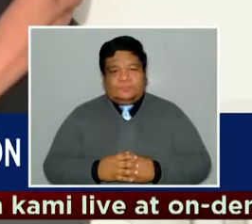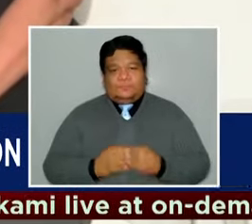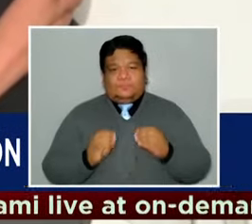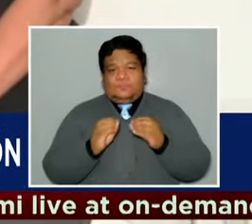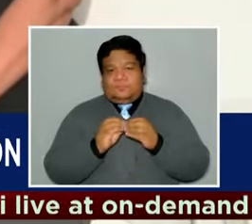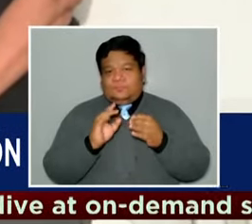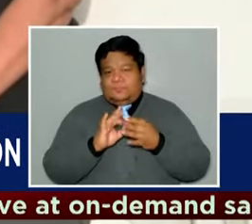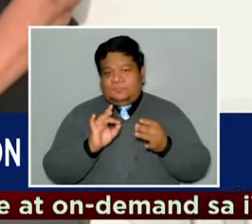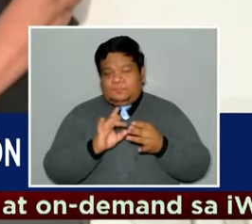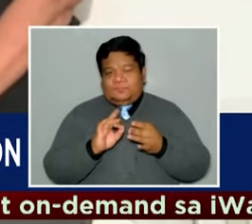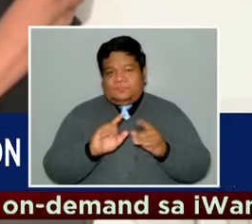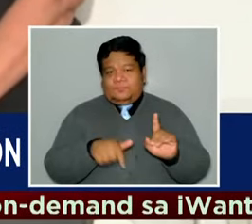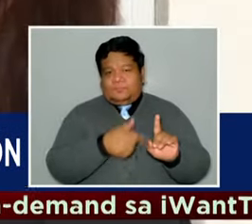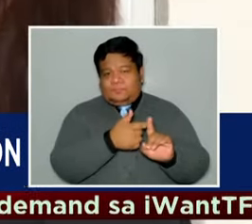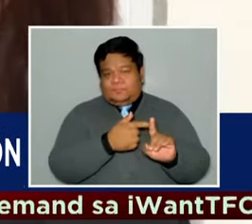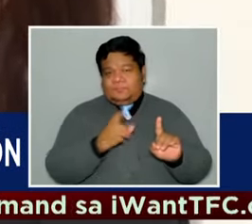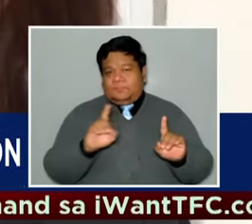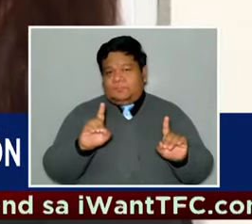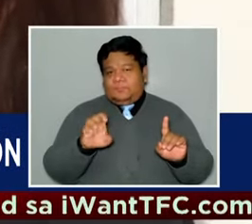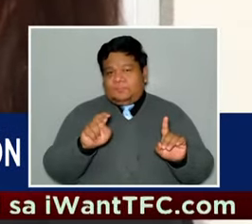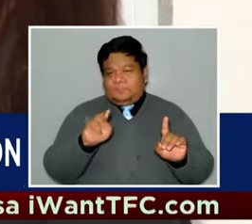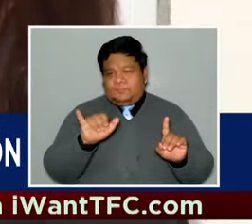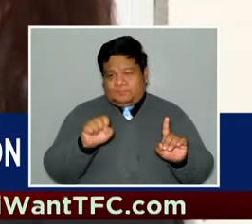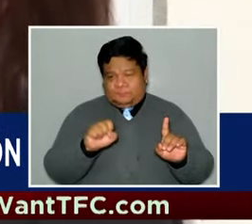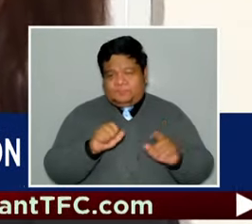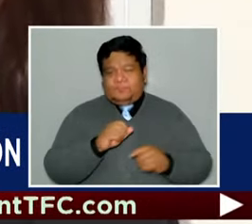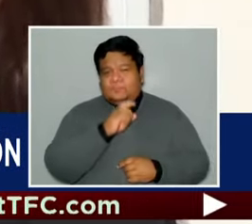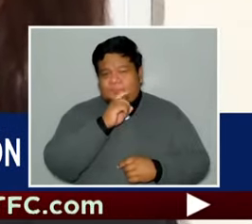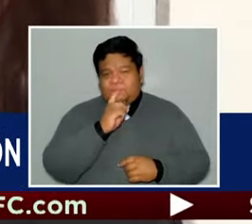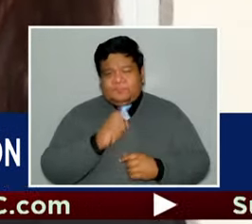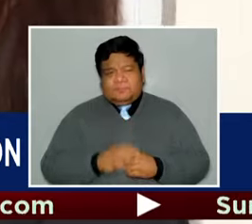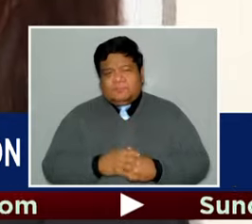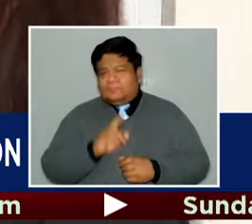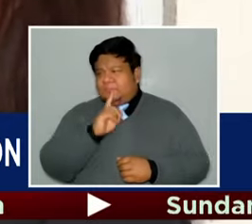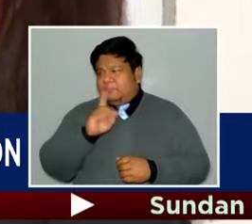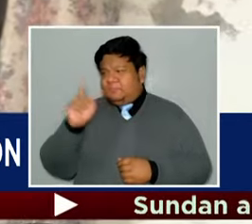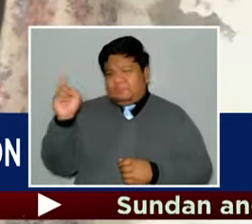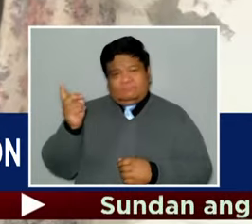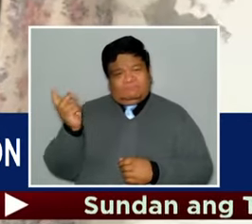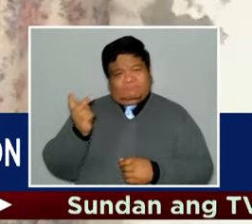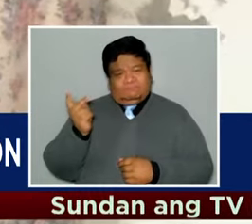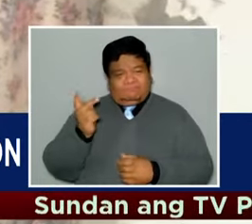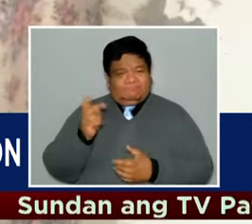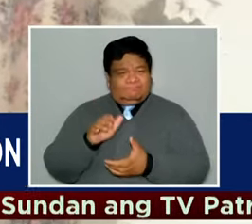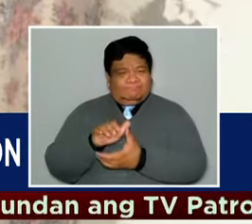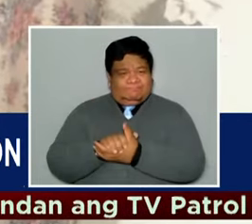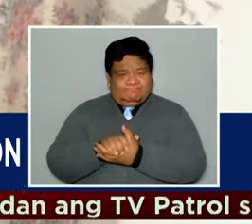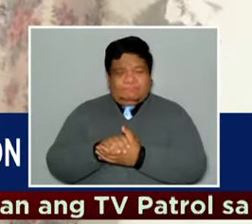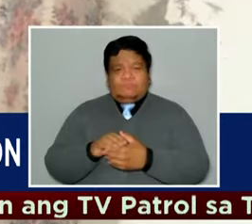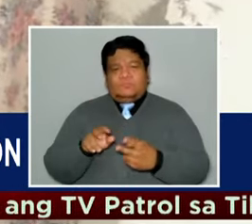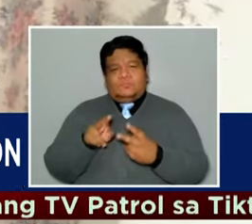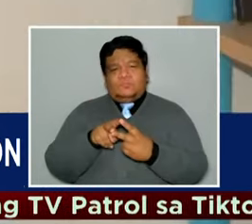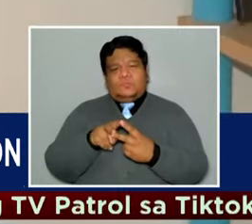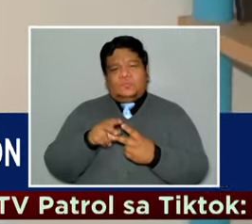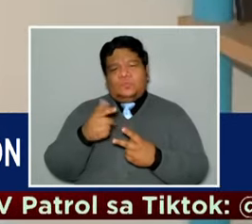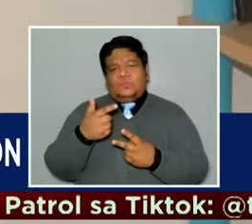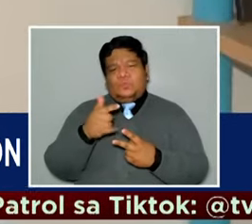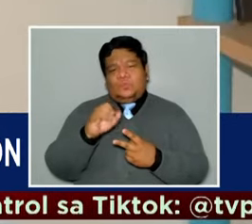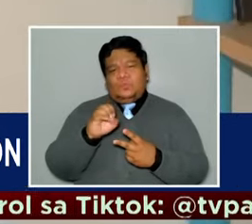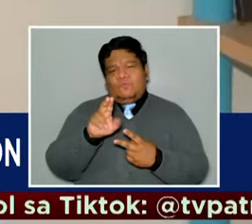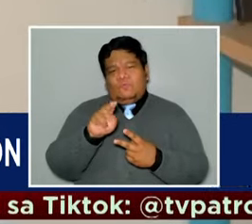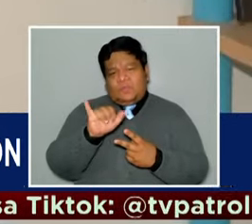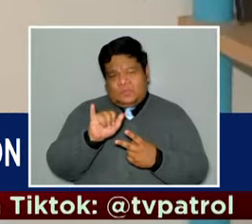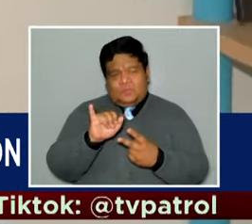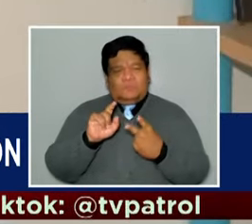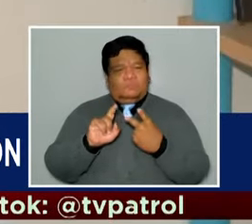Walang oras na hindi nangungulila ang mag-asawang Giovanni at Risa Santoalia sa kanilang kaisa-isang anak na